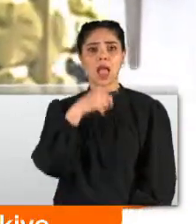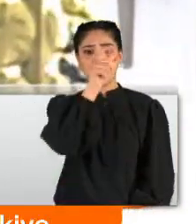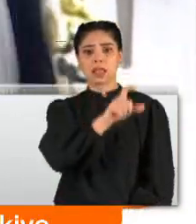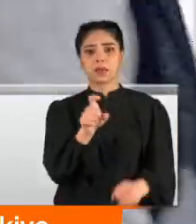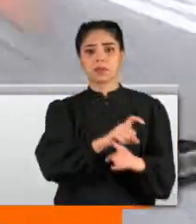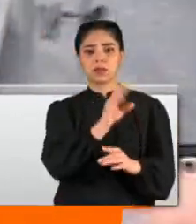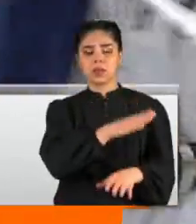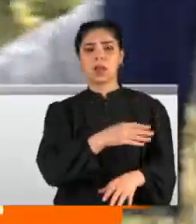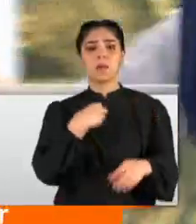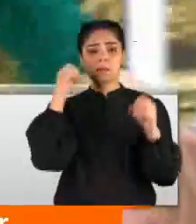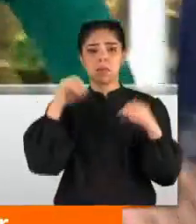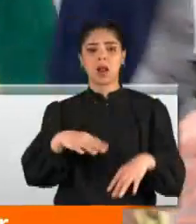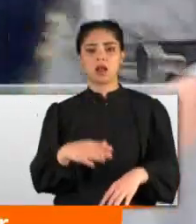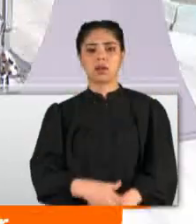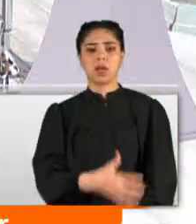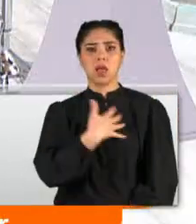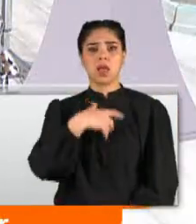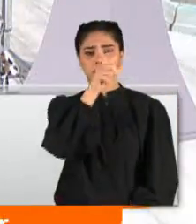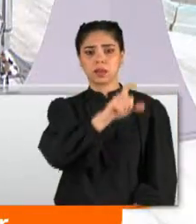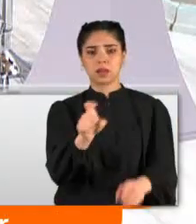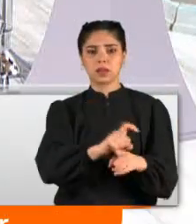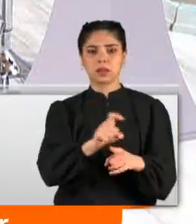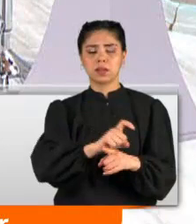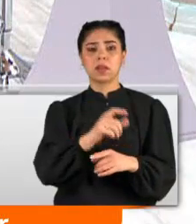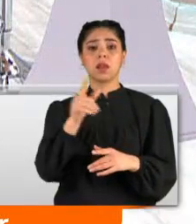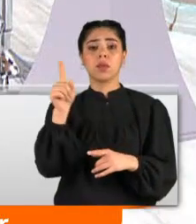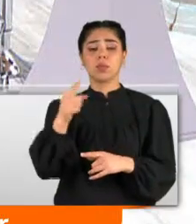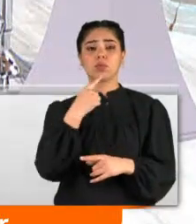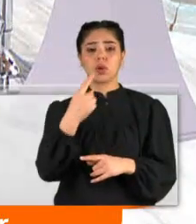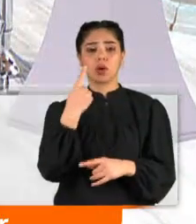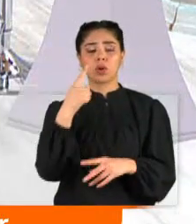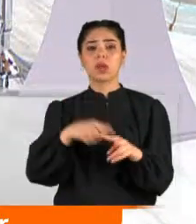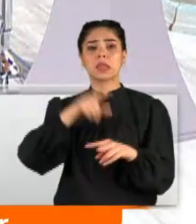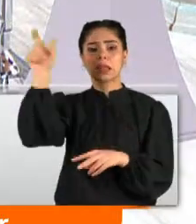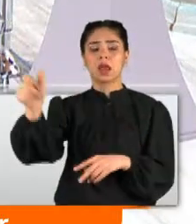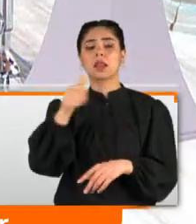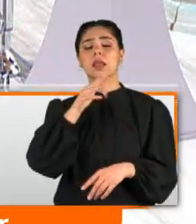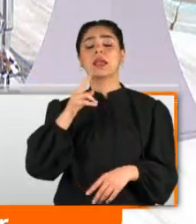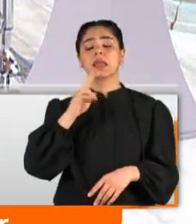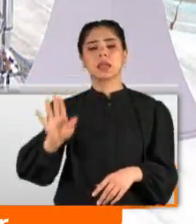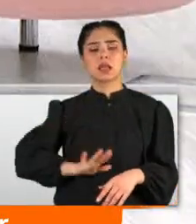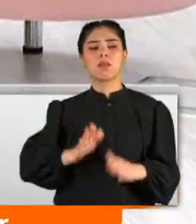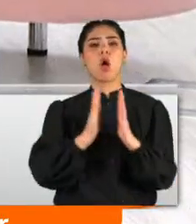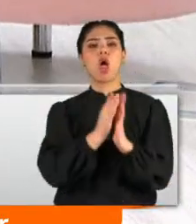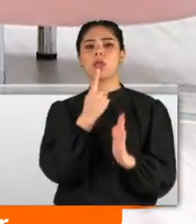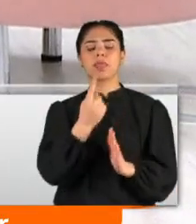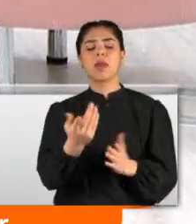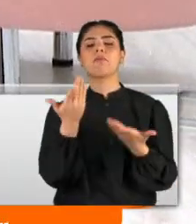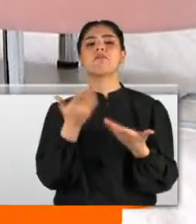bırak. Bırak annesi sinirleniyor. Tüm ısrarlara rağmen Yasin Çetin kızından özür dilemeyi reddetti.